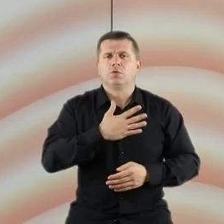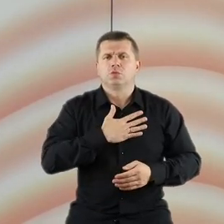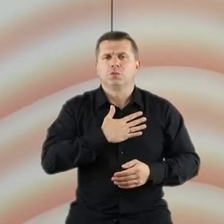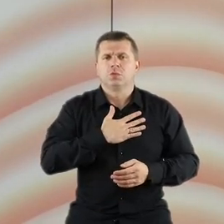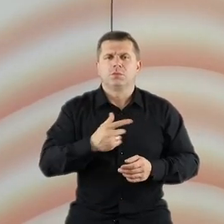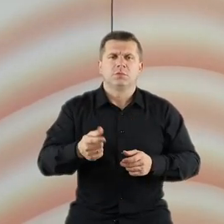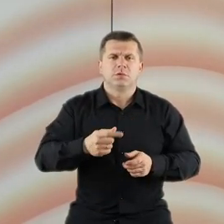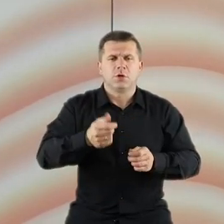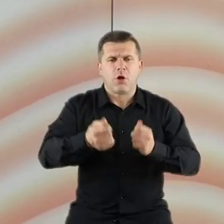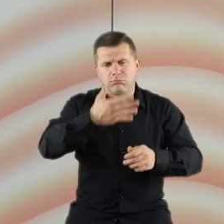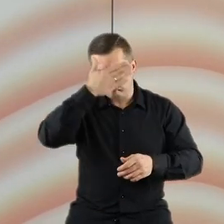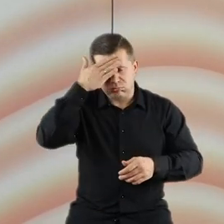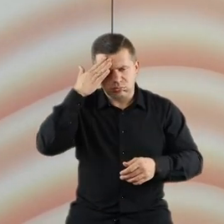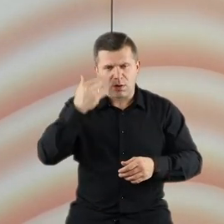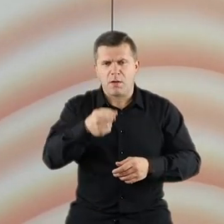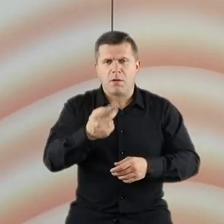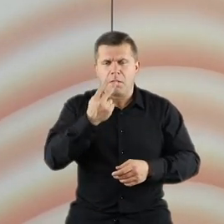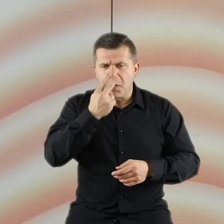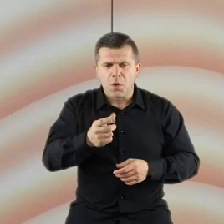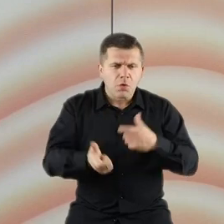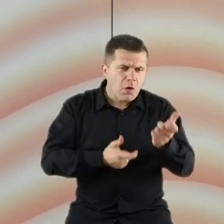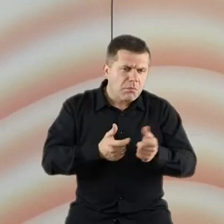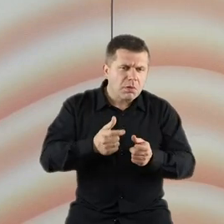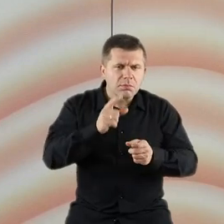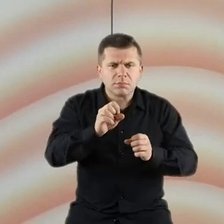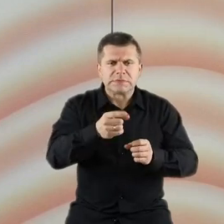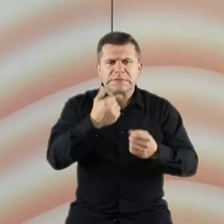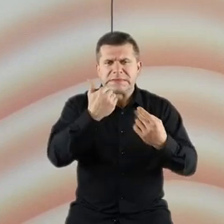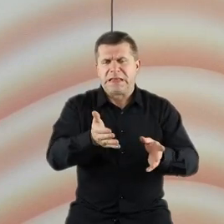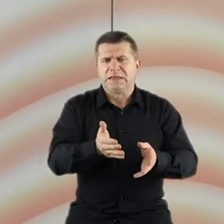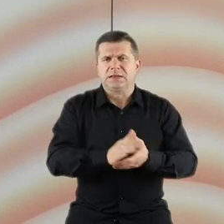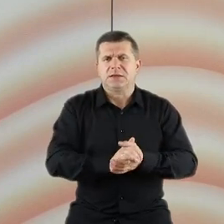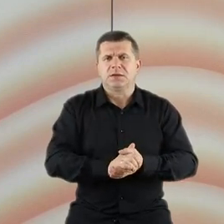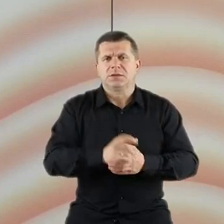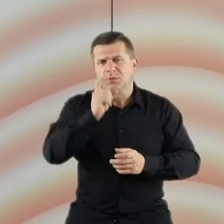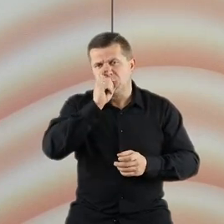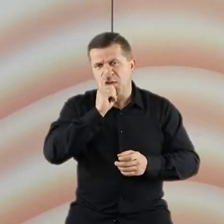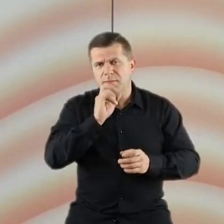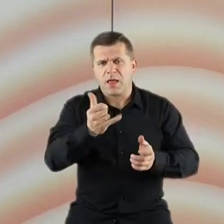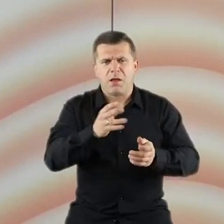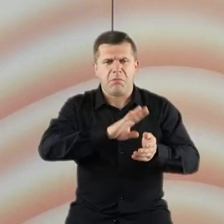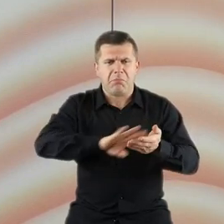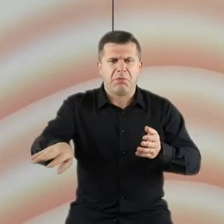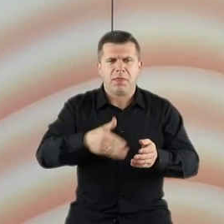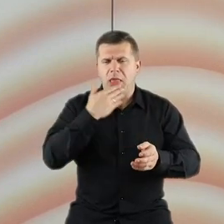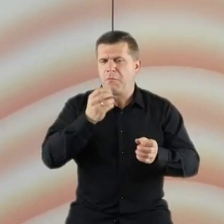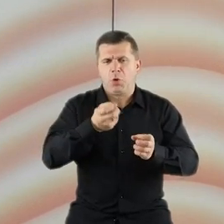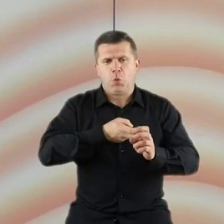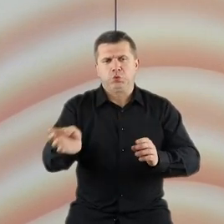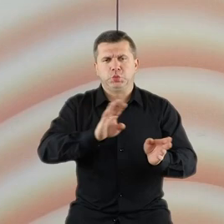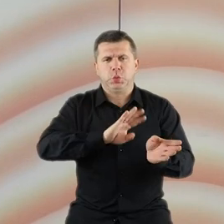optar portkami całą w martwe oko chuchnął potem zakazu mu pod żywotem złe Jak ręką